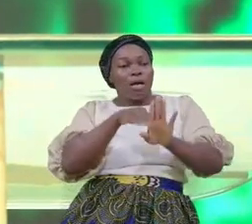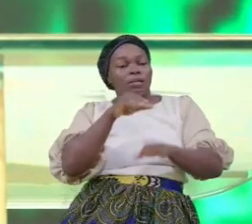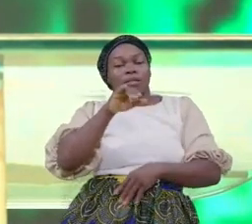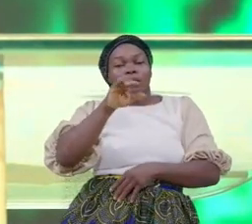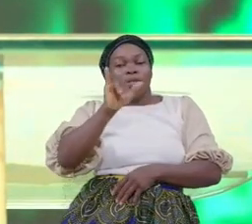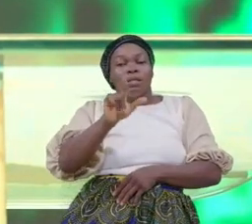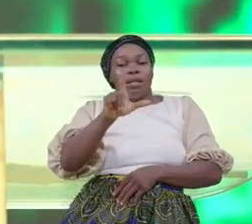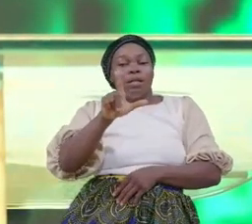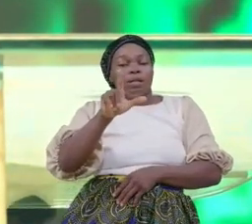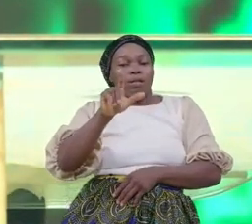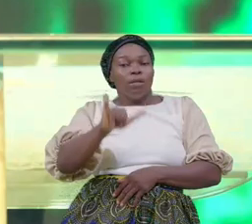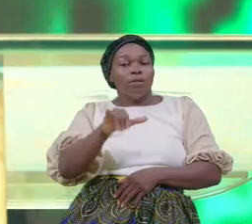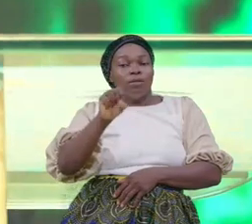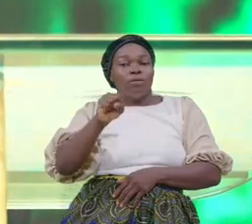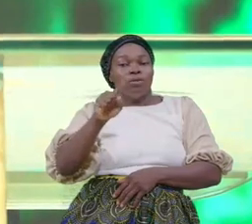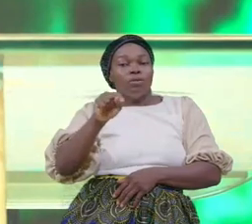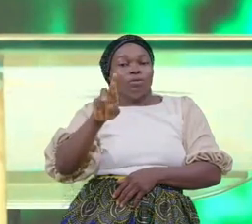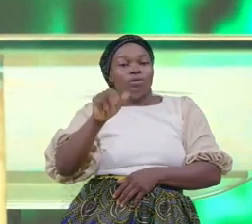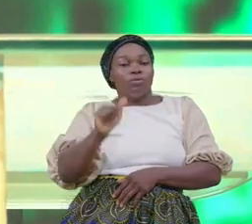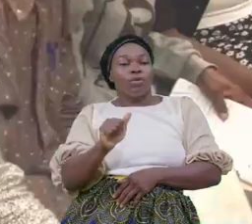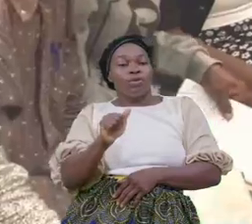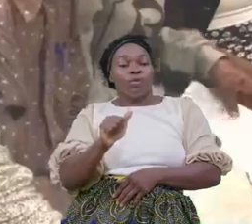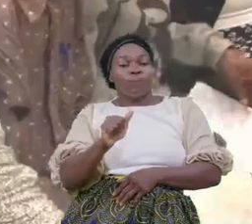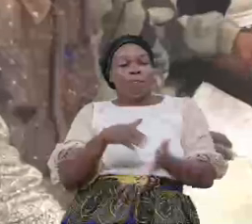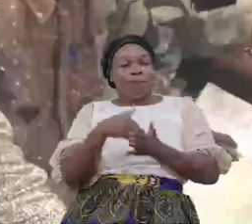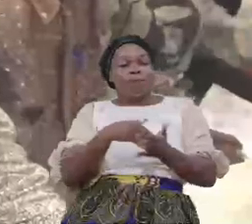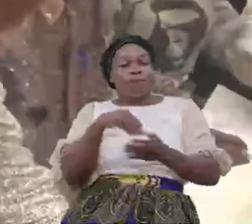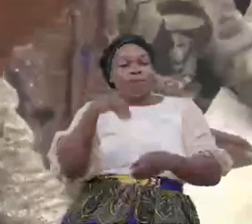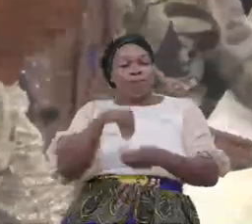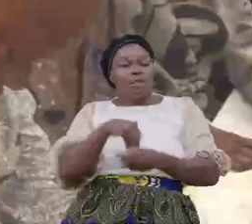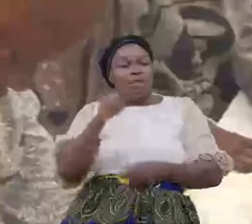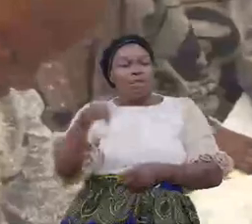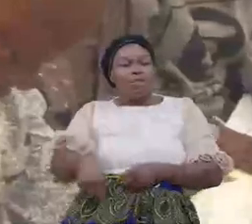boiteux de naissance, et qui n'avait jamais marché.